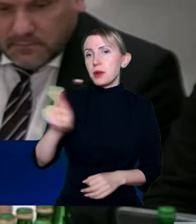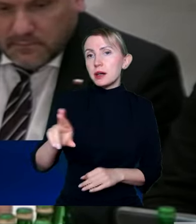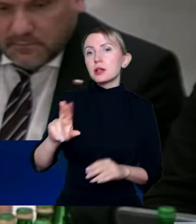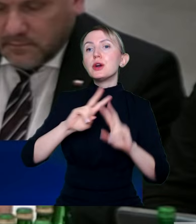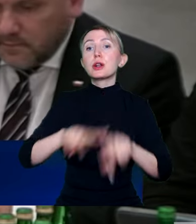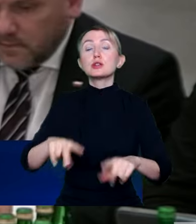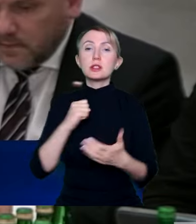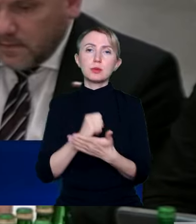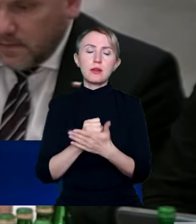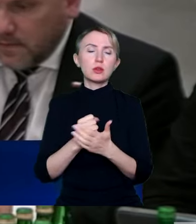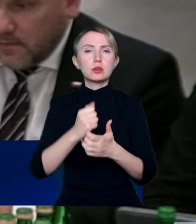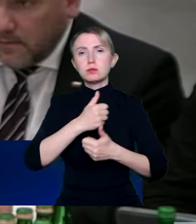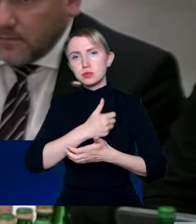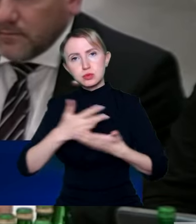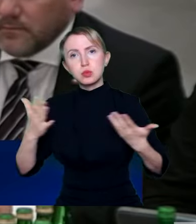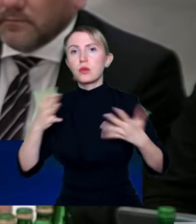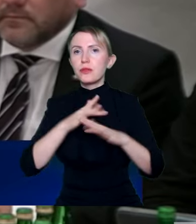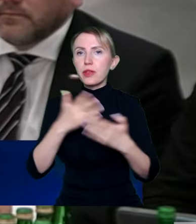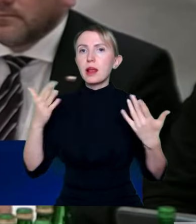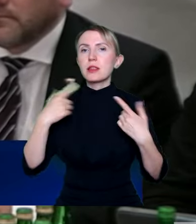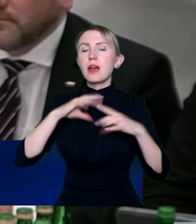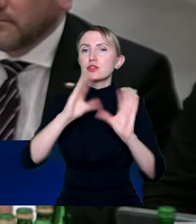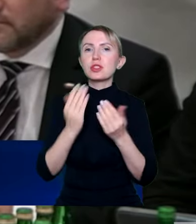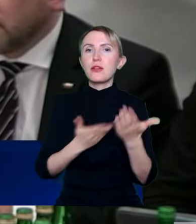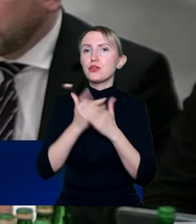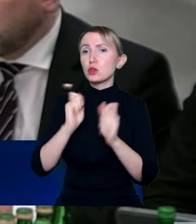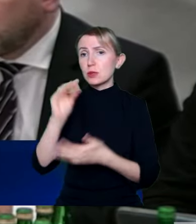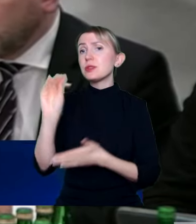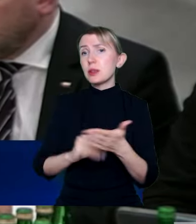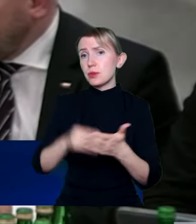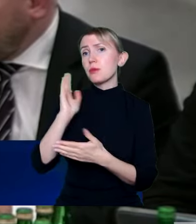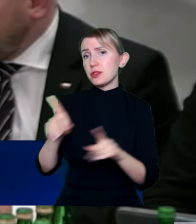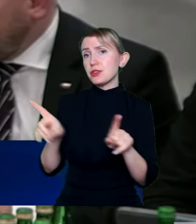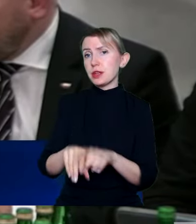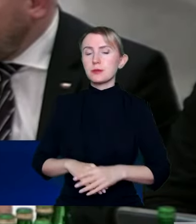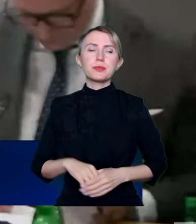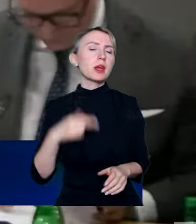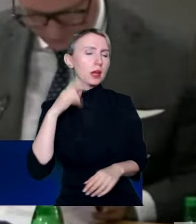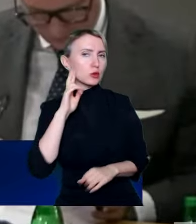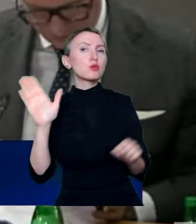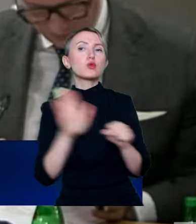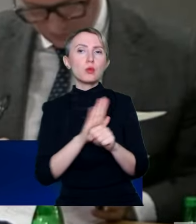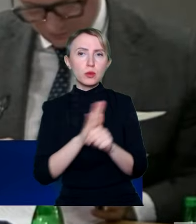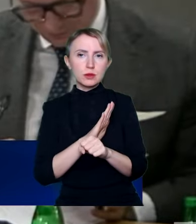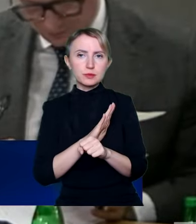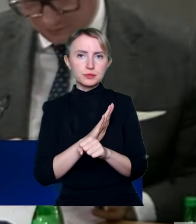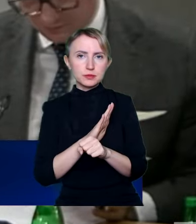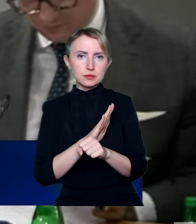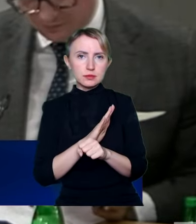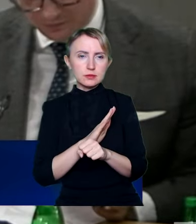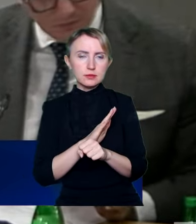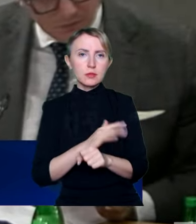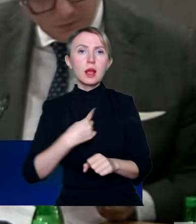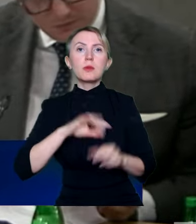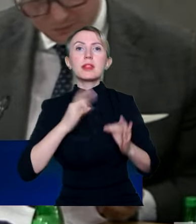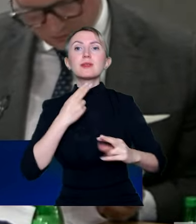teraz taką przerwa. Ja rozumiem, że wszystkie wnioski będziemy i tak składali pisemnie. Oczywiście, rozumiem, że uzupełnicie, znaczy będziemy i tak musieli w tej chwili